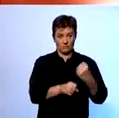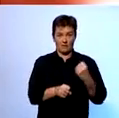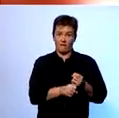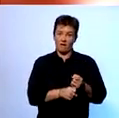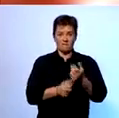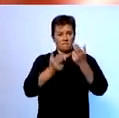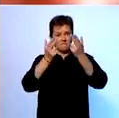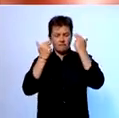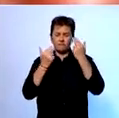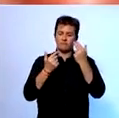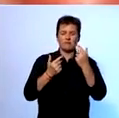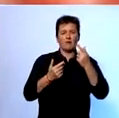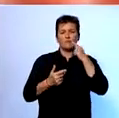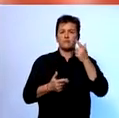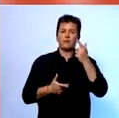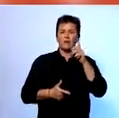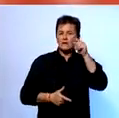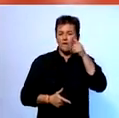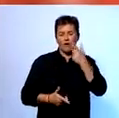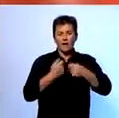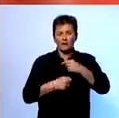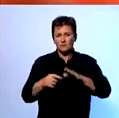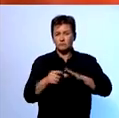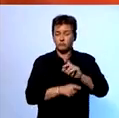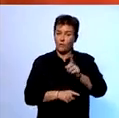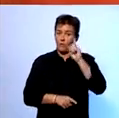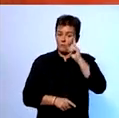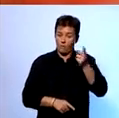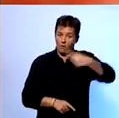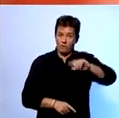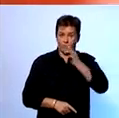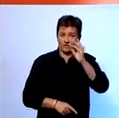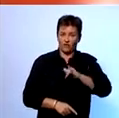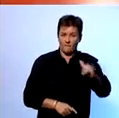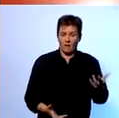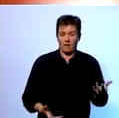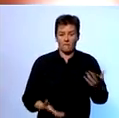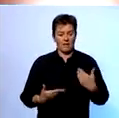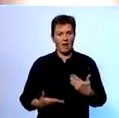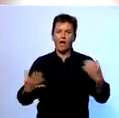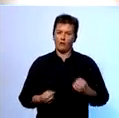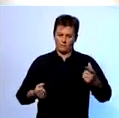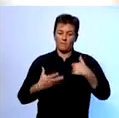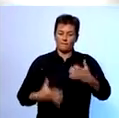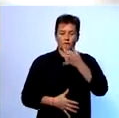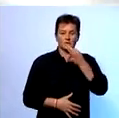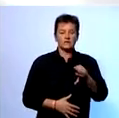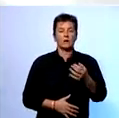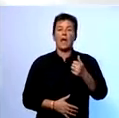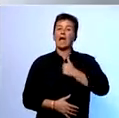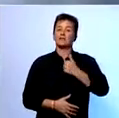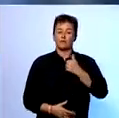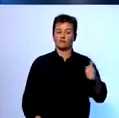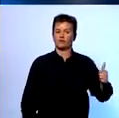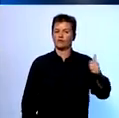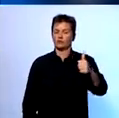rater d'une économie dont ils n'ont jamais tirer profit dans cette campagne je veux dire aux travailleurs que si individuellement chacun d'entre nous est